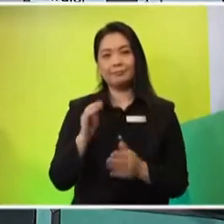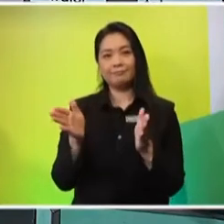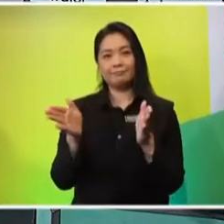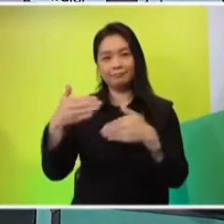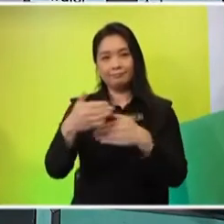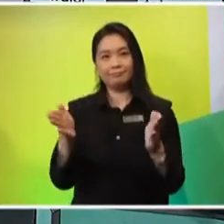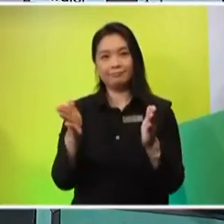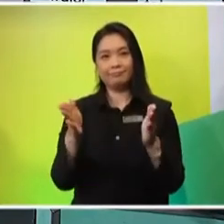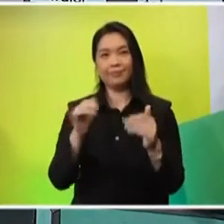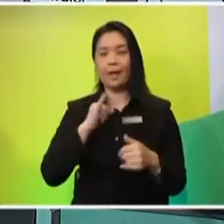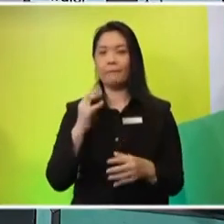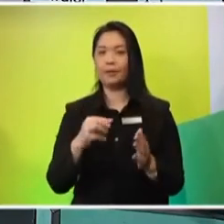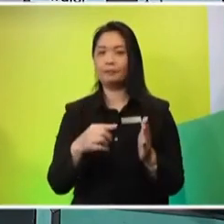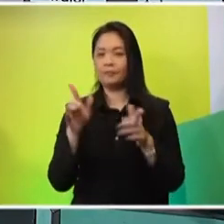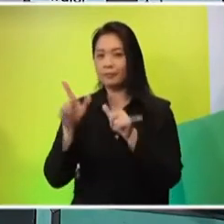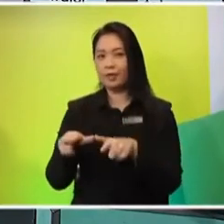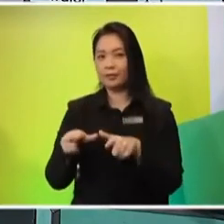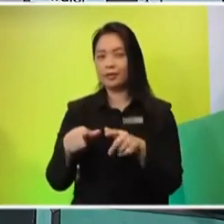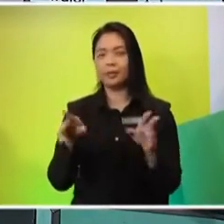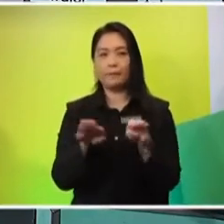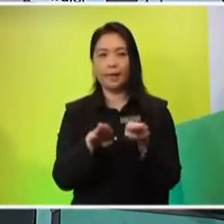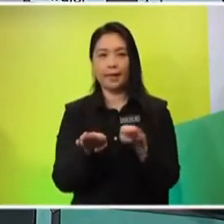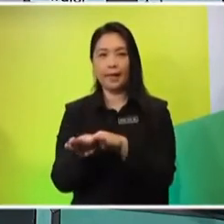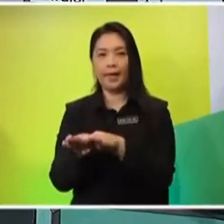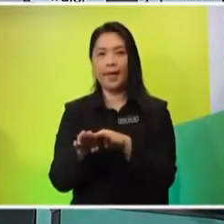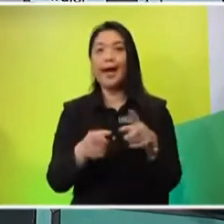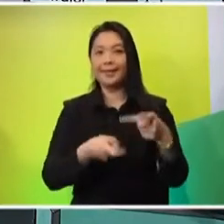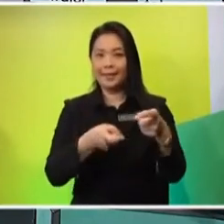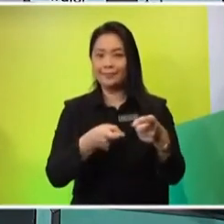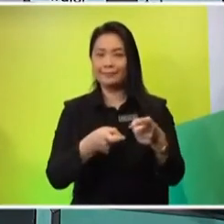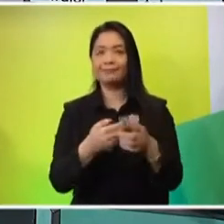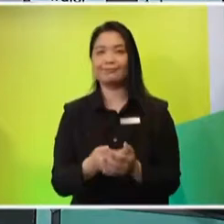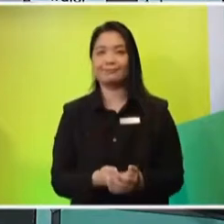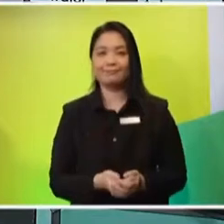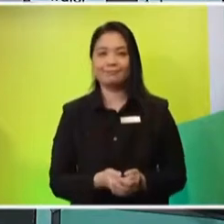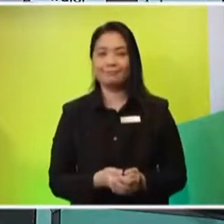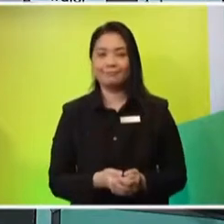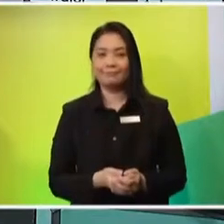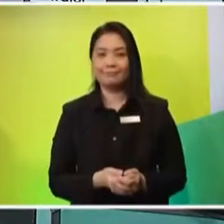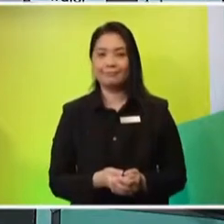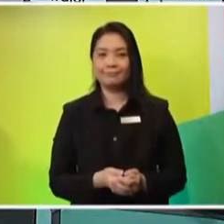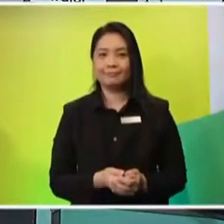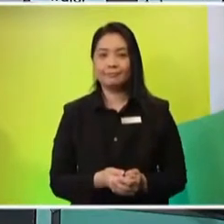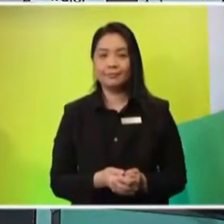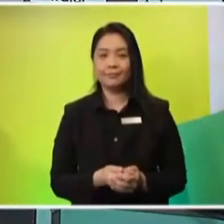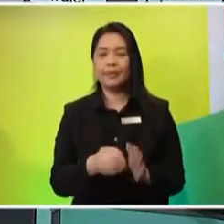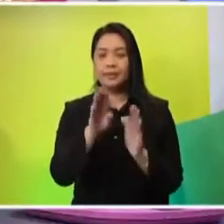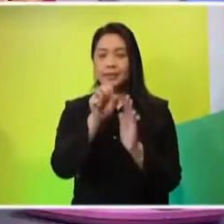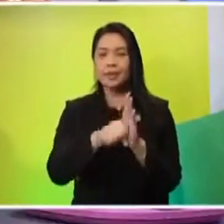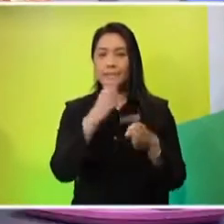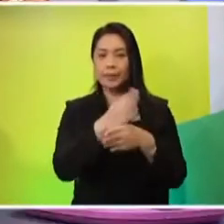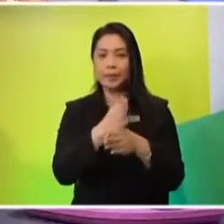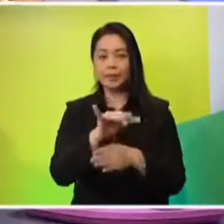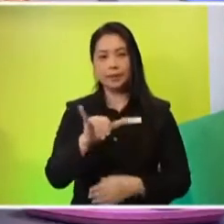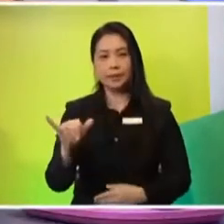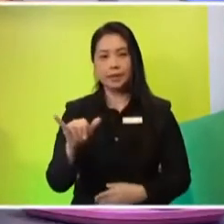nak letak dekat sini macam hadiah saya lah. Okey. Okey, terima kasih cikgu. Okey cikgu. Okey. Sebenarnya pengangka